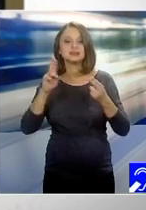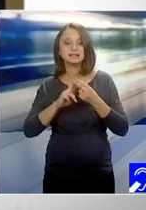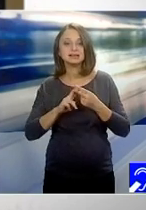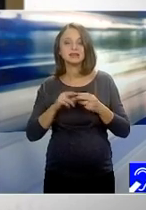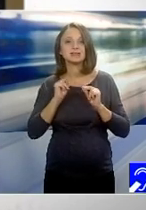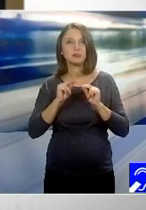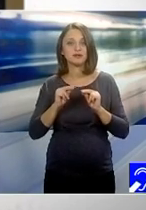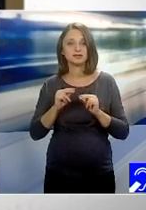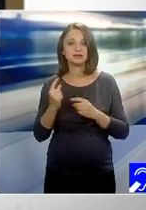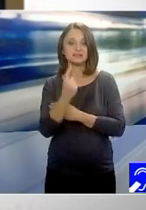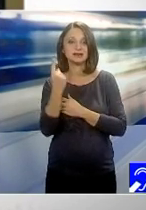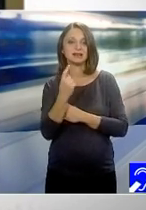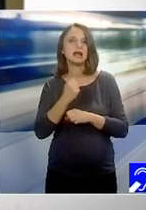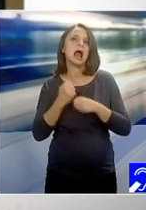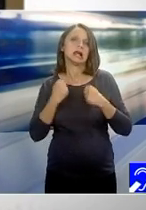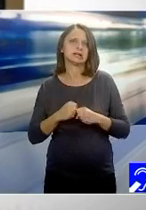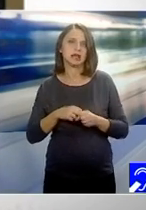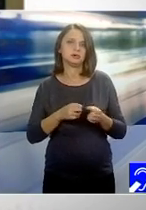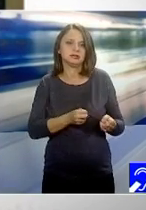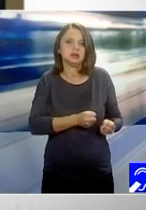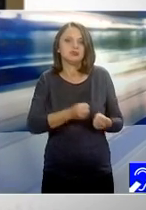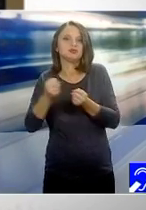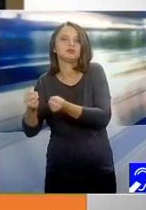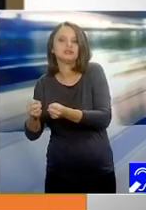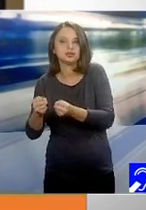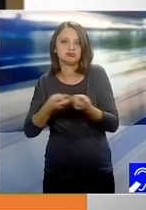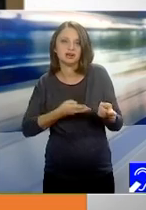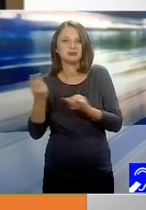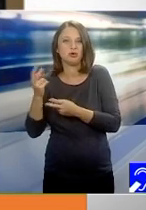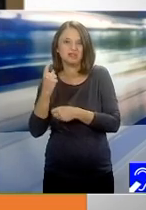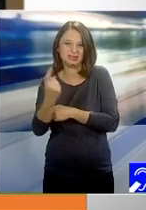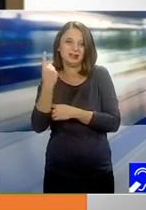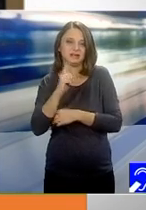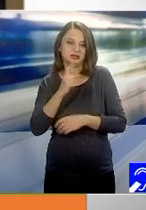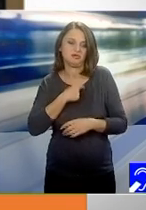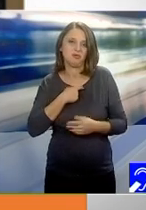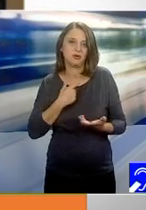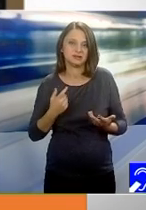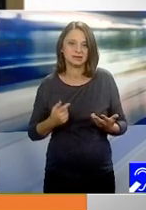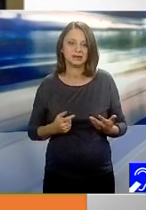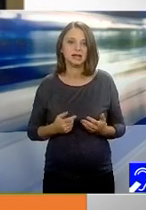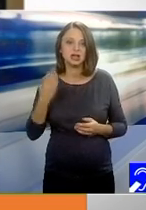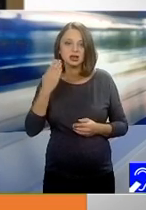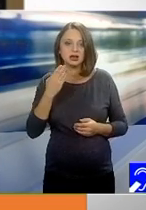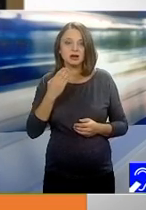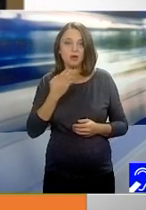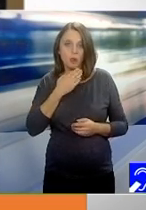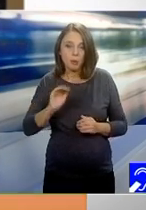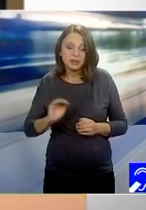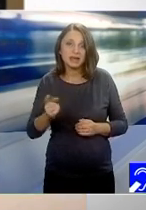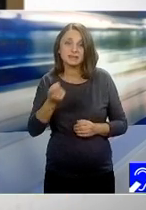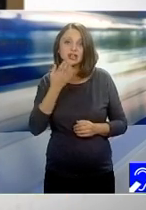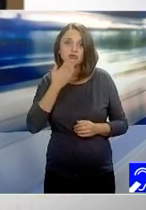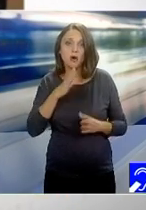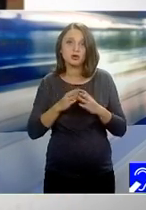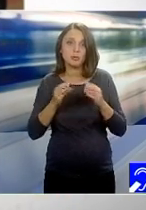străinătate. Era greu să-i duci în străinătate pentru că sunt costurile foarte mari. Era greu pentru copiii din școlile românești de balet să